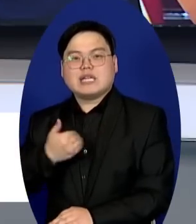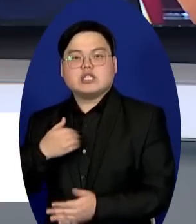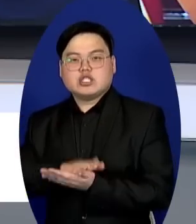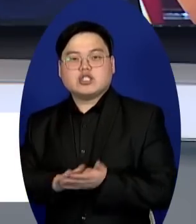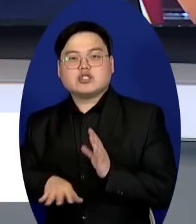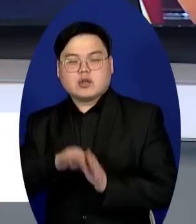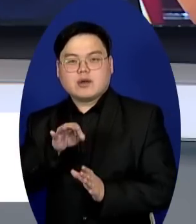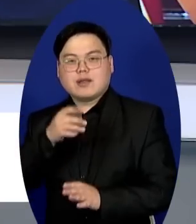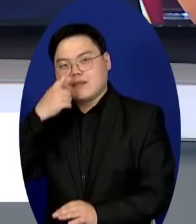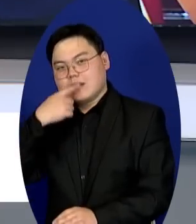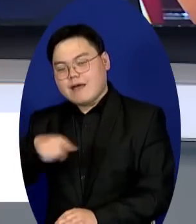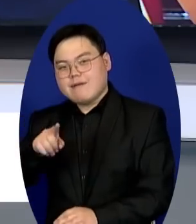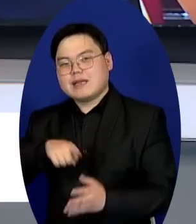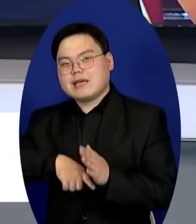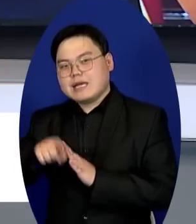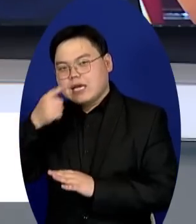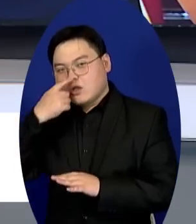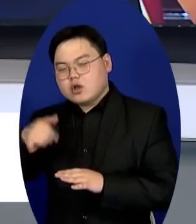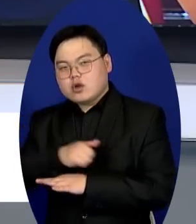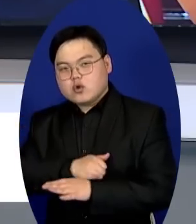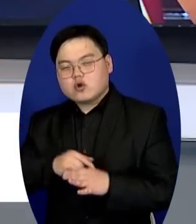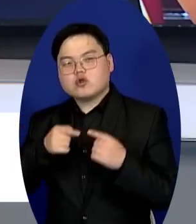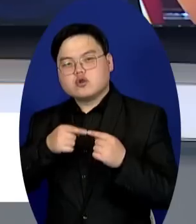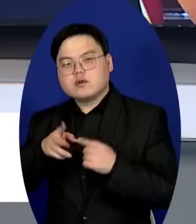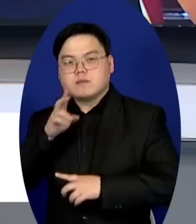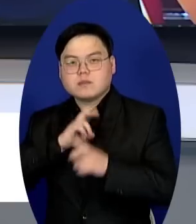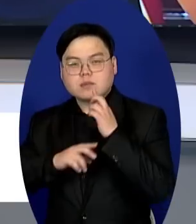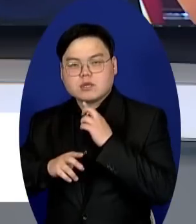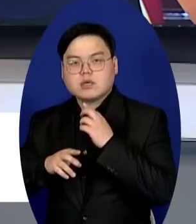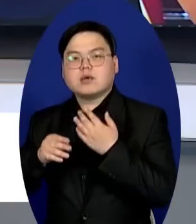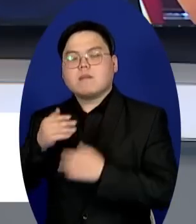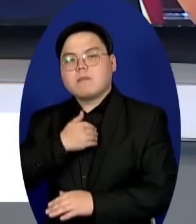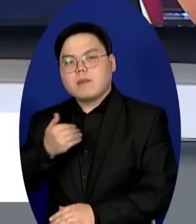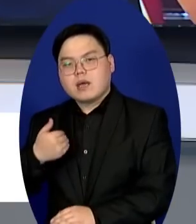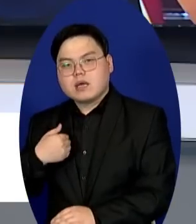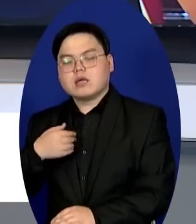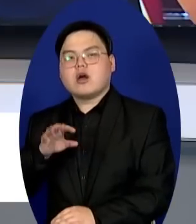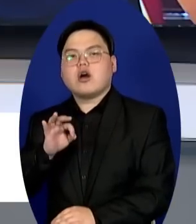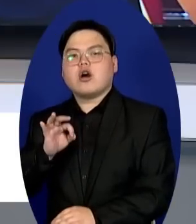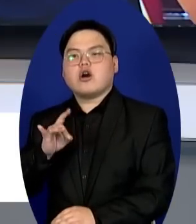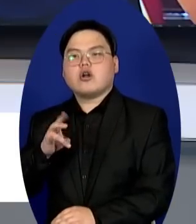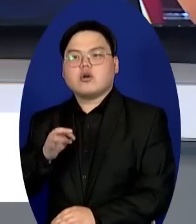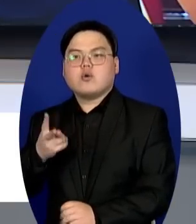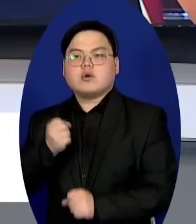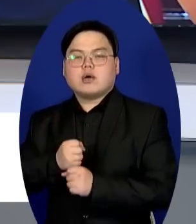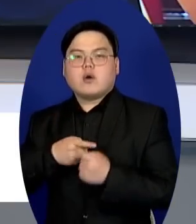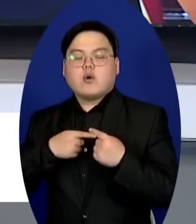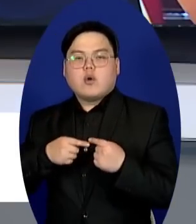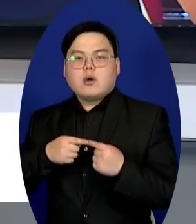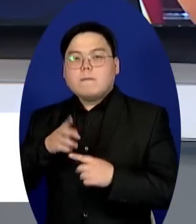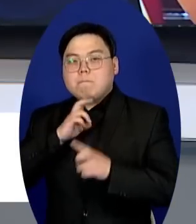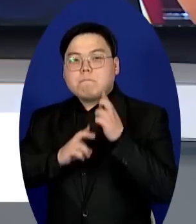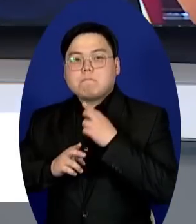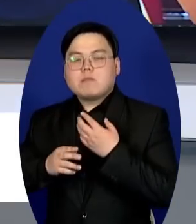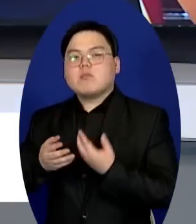50-аас эхлээд Хятад дахь хүний эрхийн зөрчлүүд зэрэг олон асуудлаар өрн болоод Бээжингийн хооронд зөрчил нэлээд хурцтсан үед болж байгааг